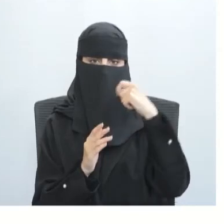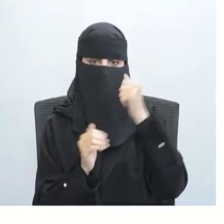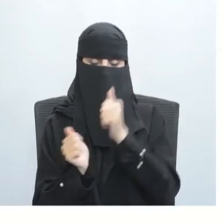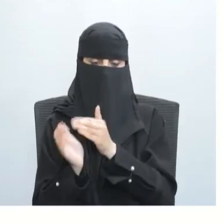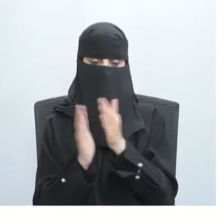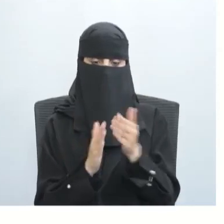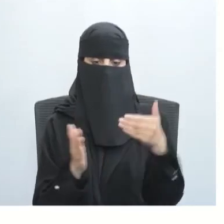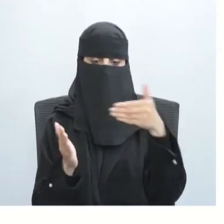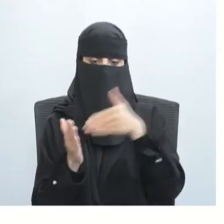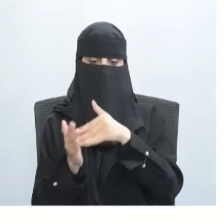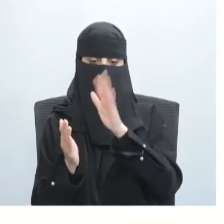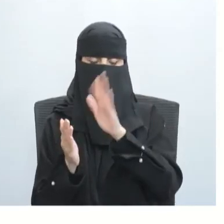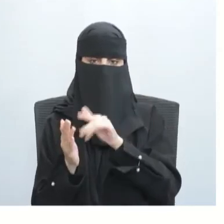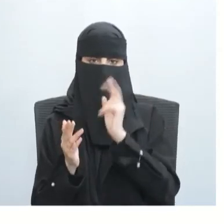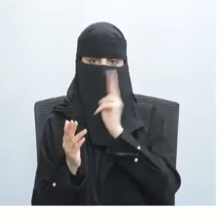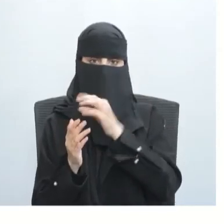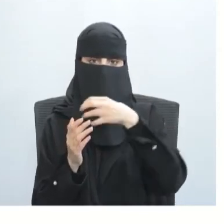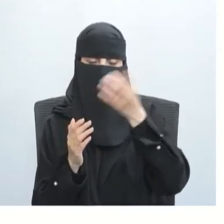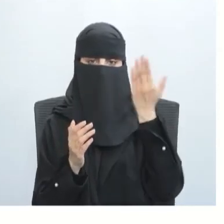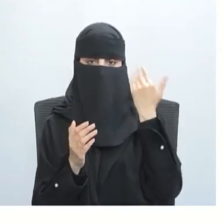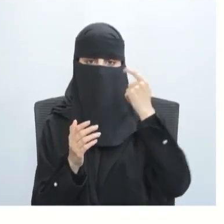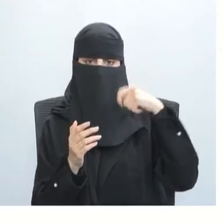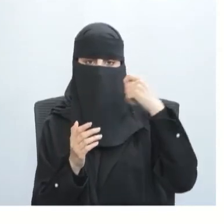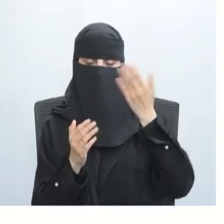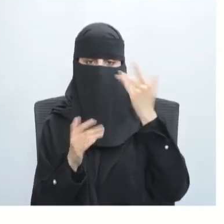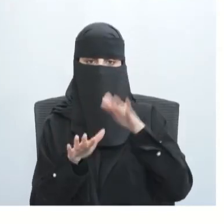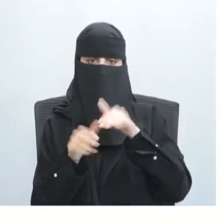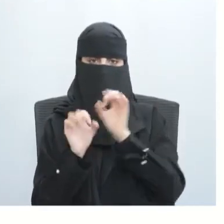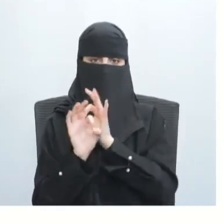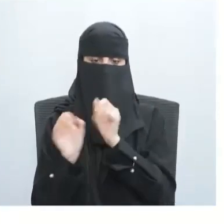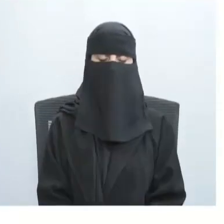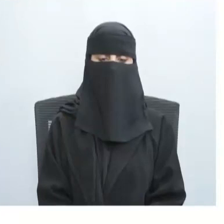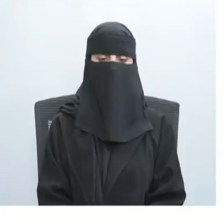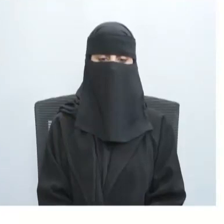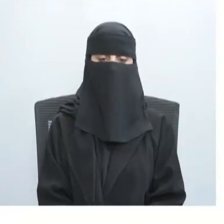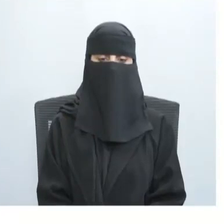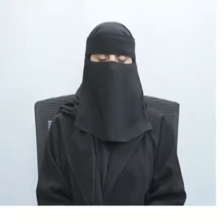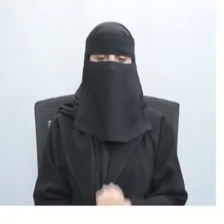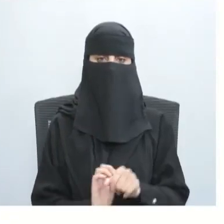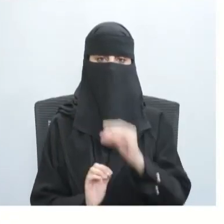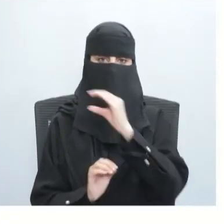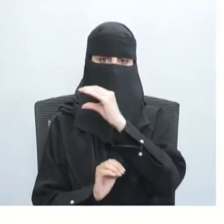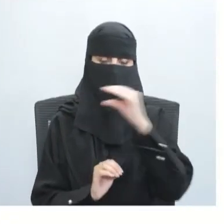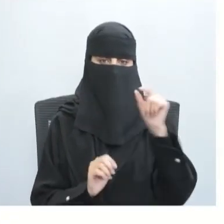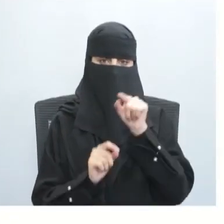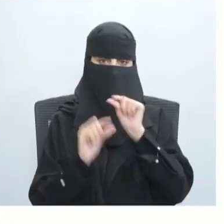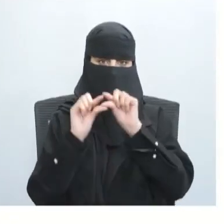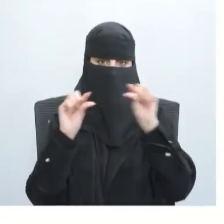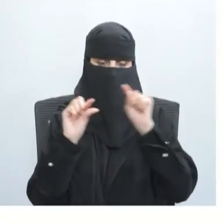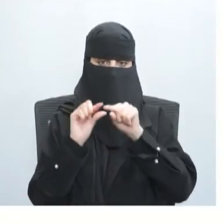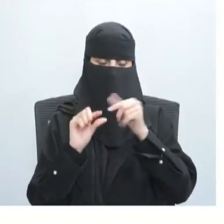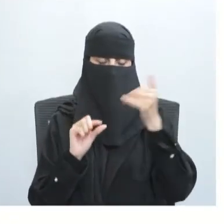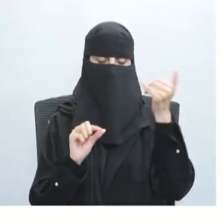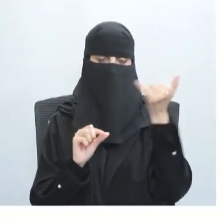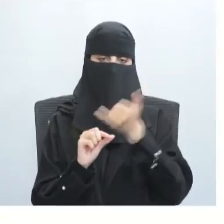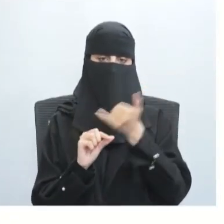في النهايه هناك تظهر لنا المشاريع الاخيره كذلك يعد تايم لاين المخطط الزمني